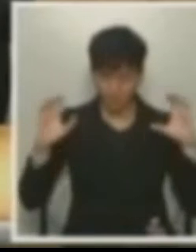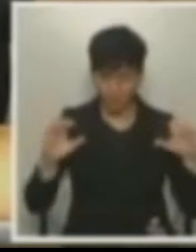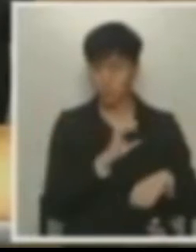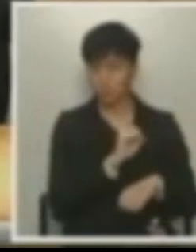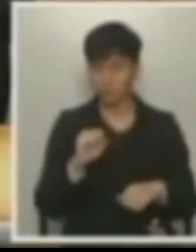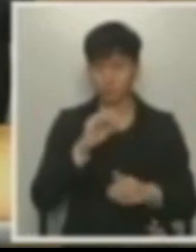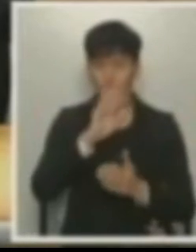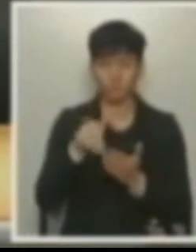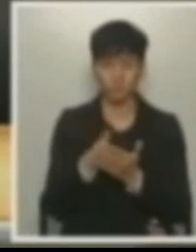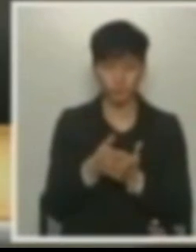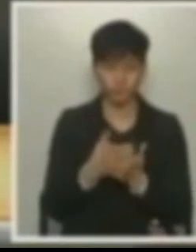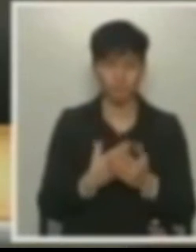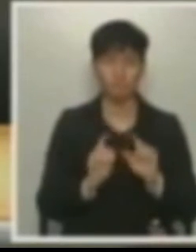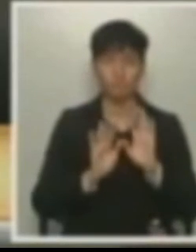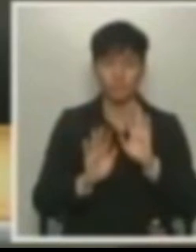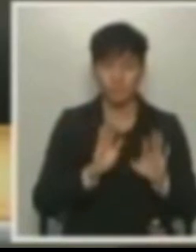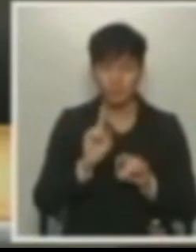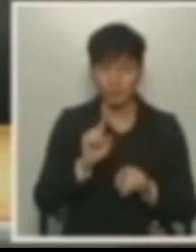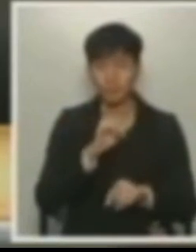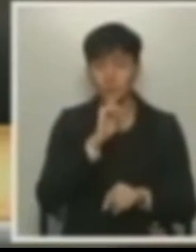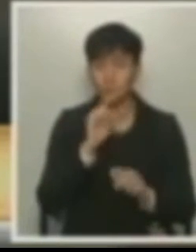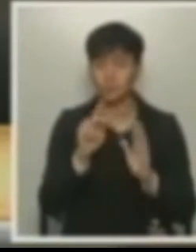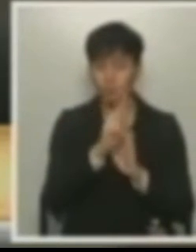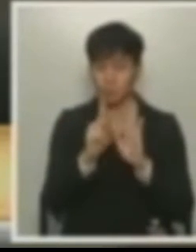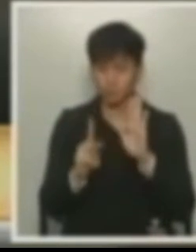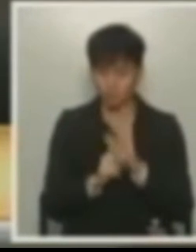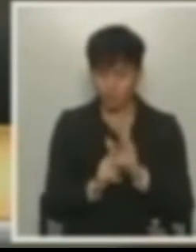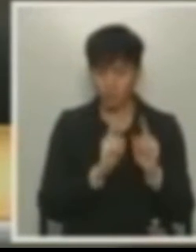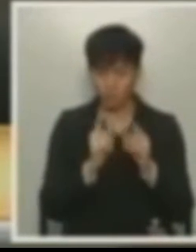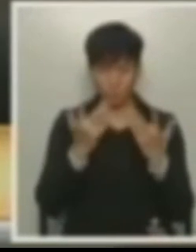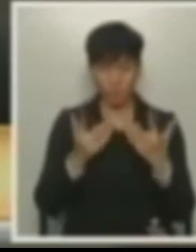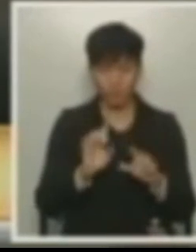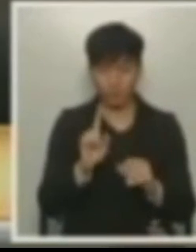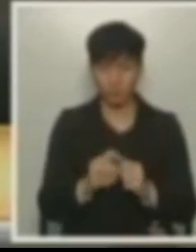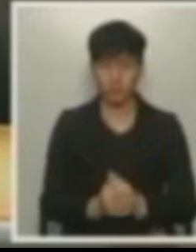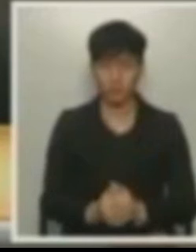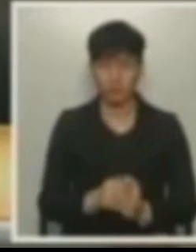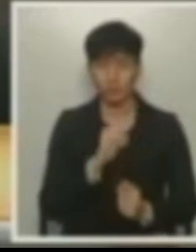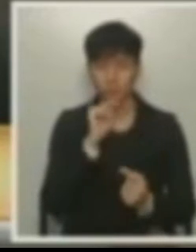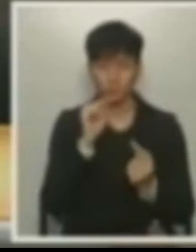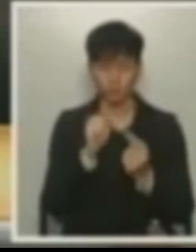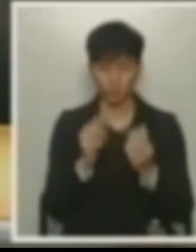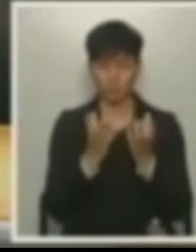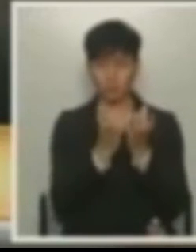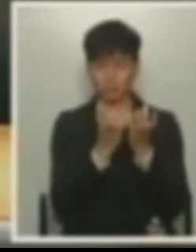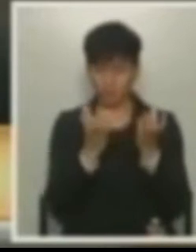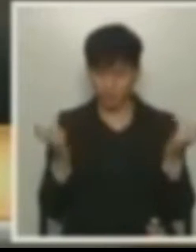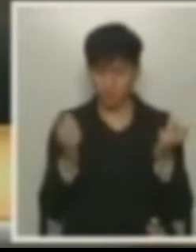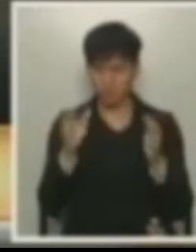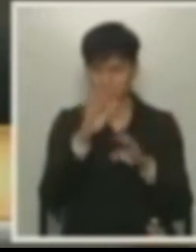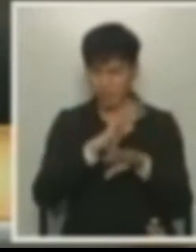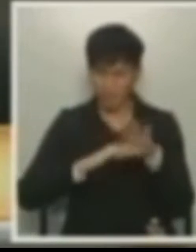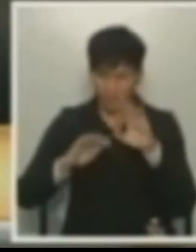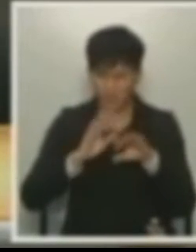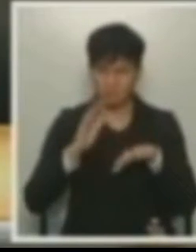ผมเปรียบเทียบเนี่ยคือเวลาพูดกันเรื่องกฎหมายเรามักจะบอกกันว่าสำนักงานคณะกรรมการกฤษฎีกานี่เป็นหนึ่งในตองอูเลยยอดที่สุดในเรื่องการร่